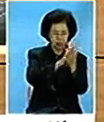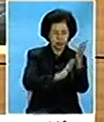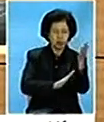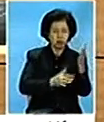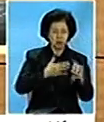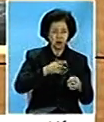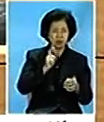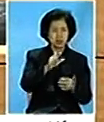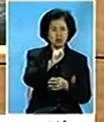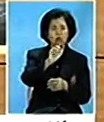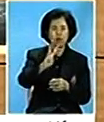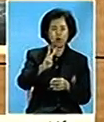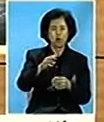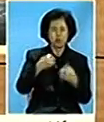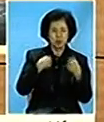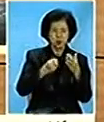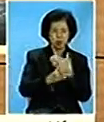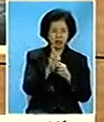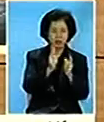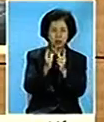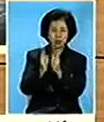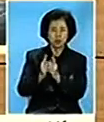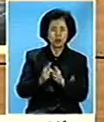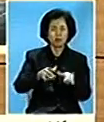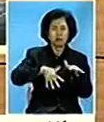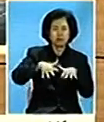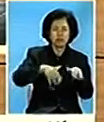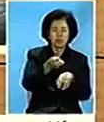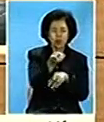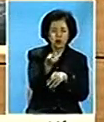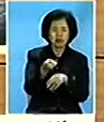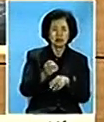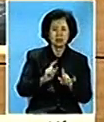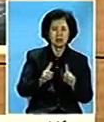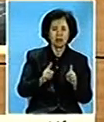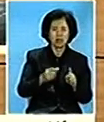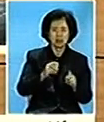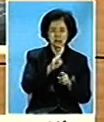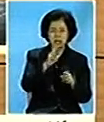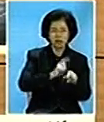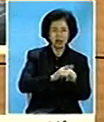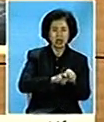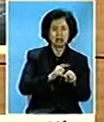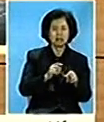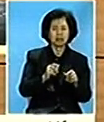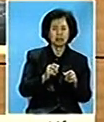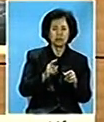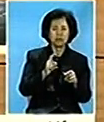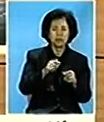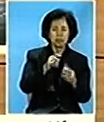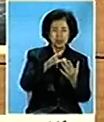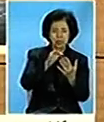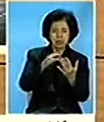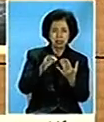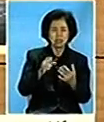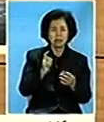ากการสรรหาผมมีโอกาสพบปะรู้จักพี่น้องประชาชนน้อยมากแต่ผมก็ได้ใช้เวลาในช่วงนี้หลังจากรับการสรรหามาทำหน้าที่เป็น